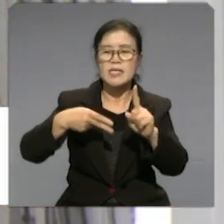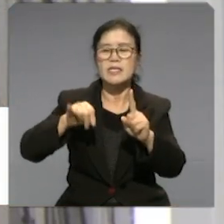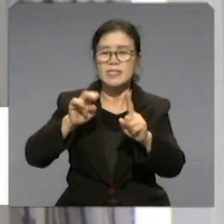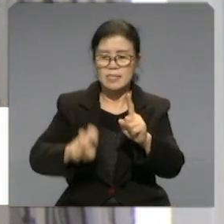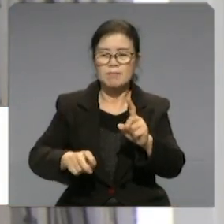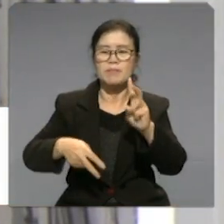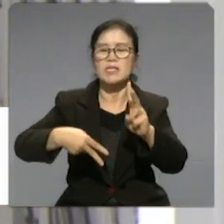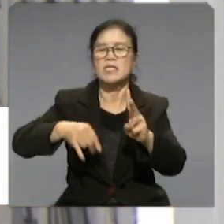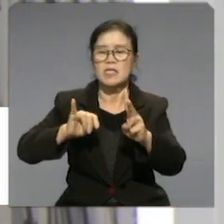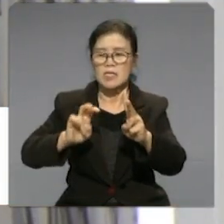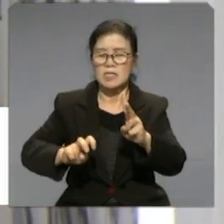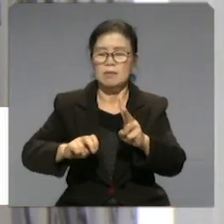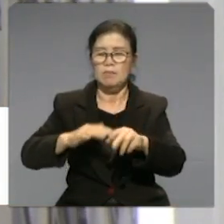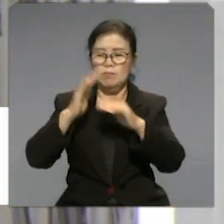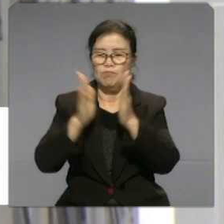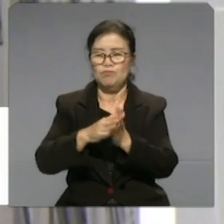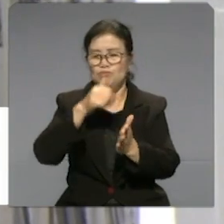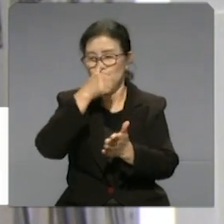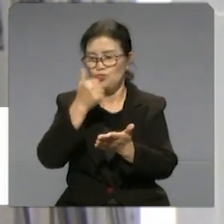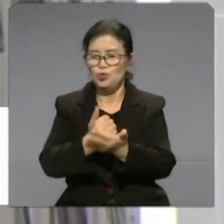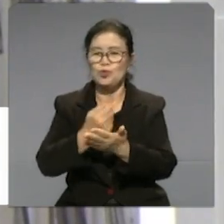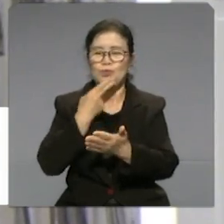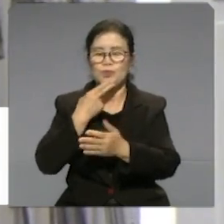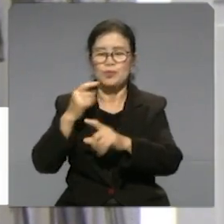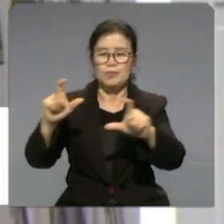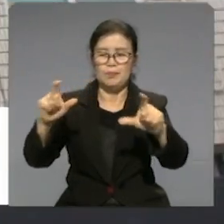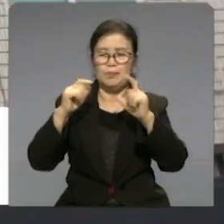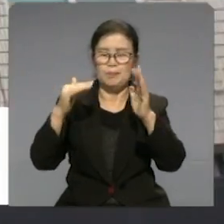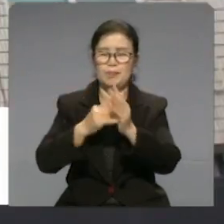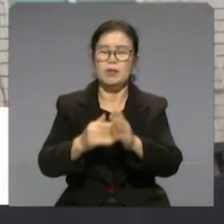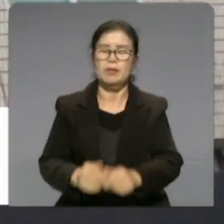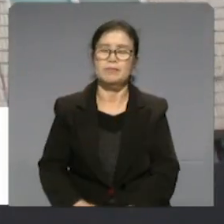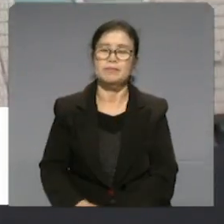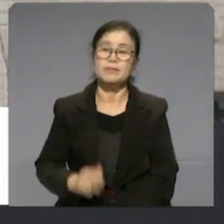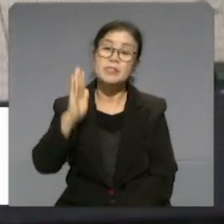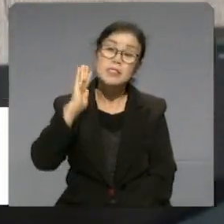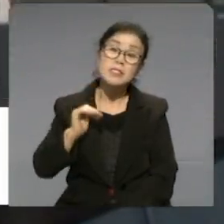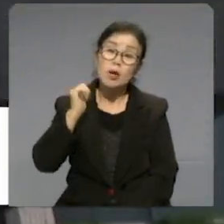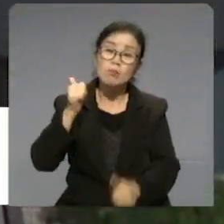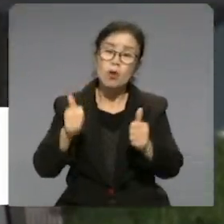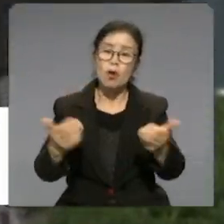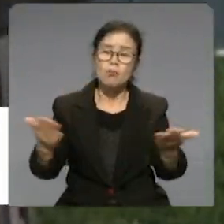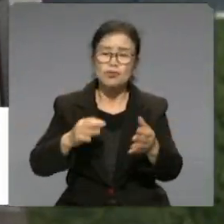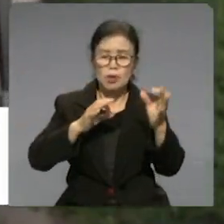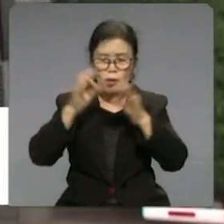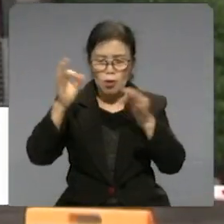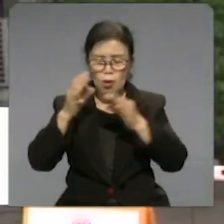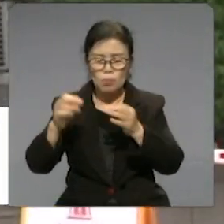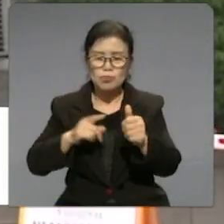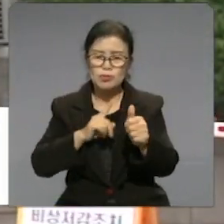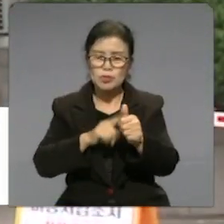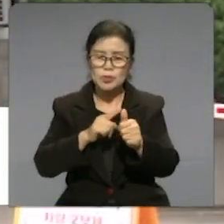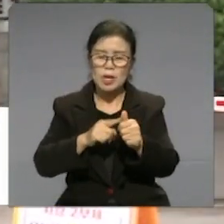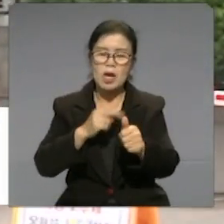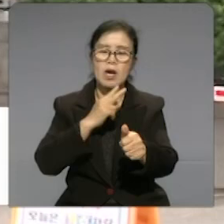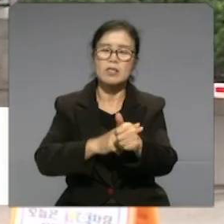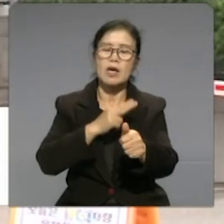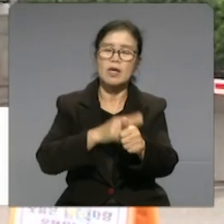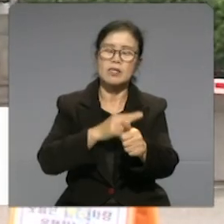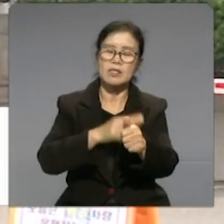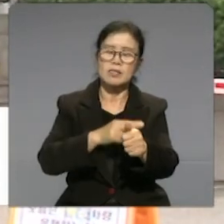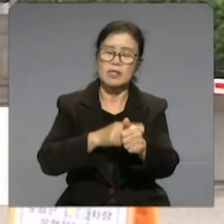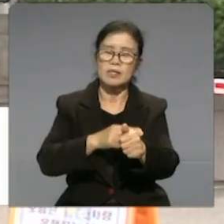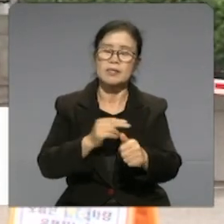이어 항소심에서도 무죄를 선고받았습니다. 의정부 지방법원은 업무상 과실치사 혐의로 기소된 등산학교 대표